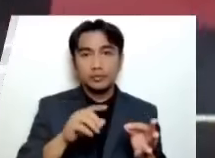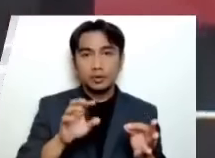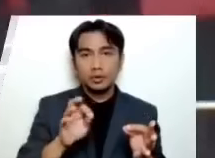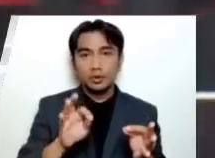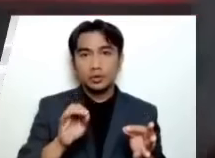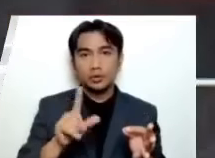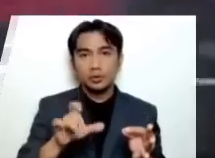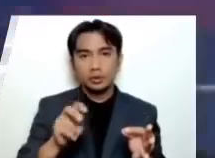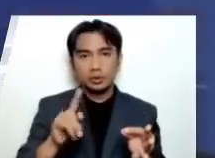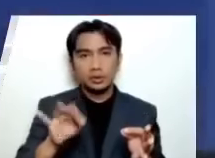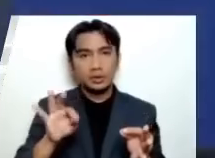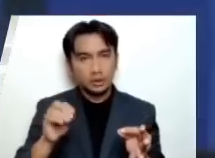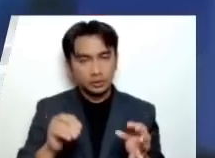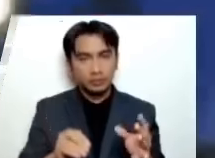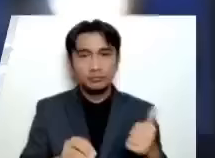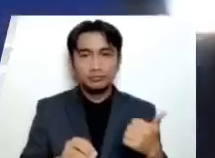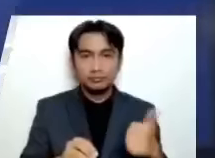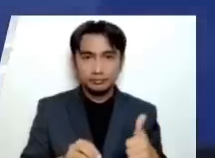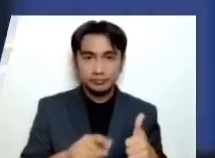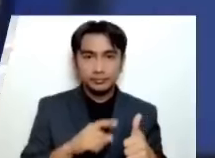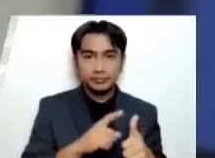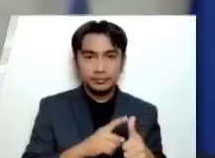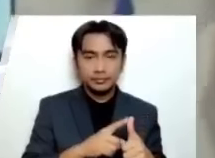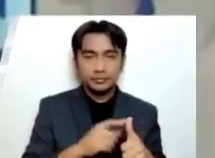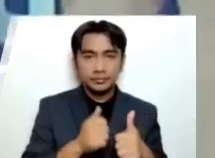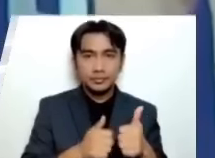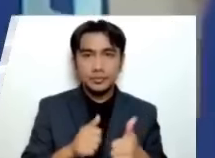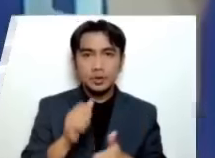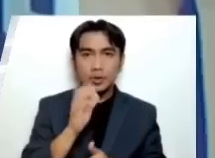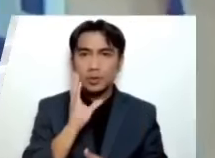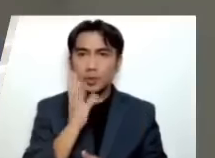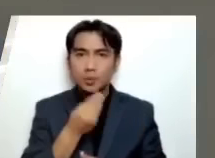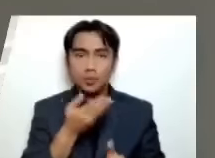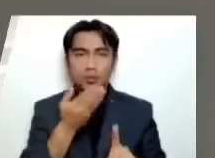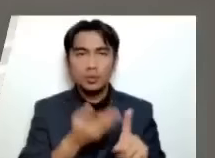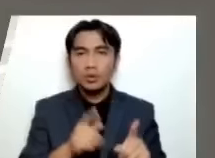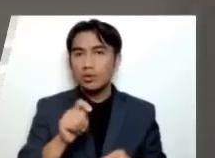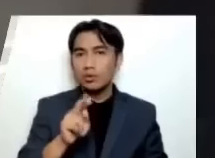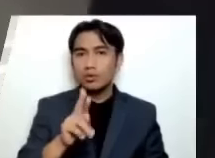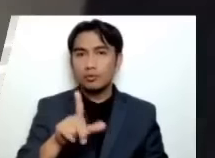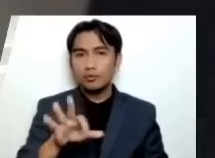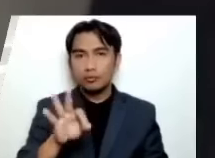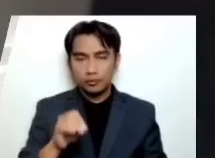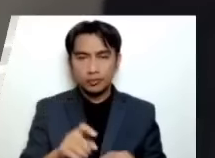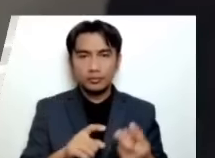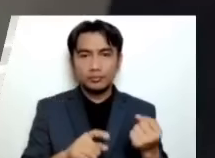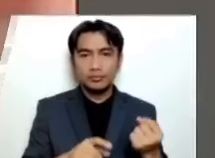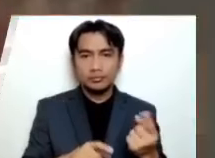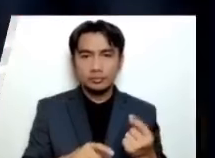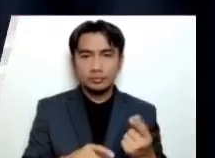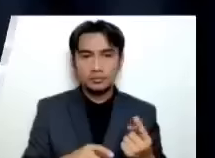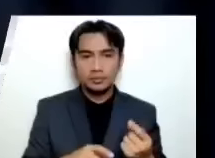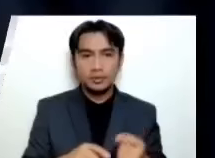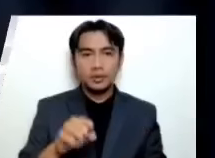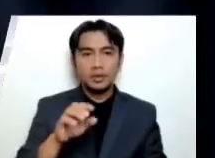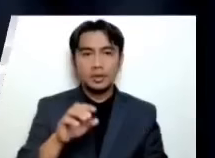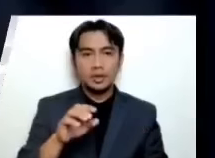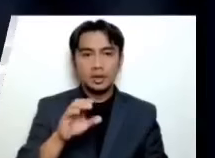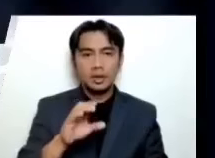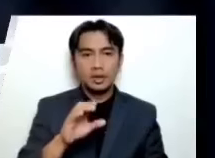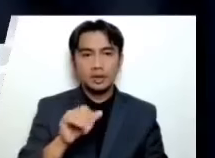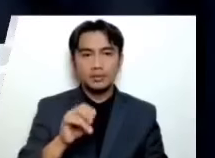Social Welfare Secretary at House Deputy Majority Leader Erwin Tulfo at Deputy Speaker Camille Villar. Nasa lineup